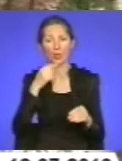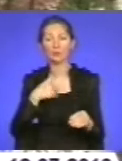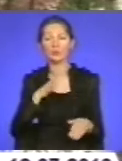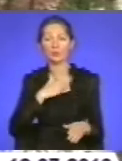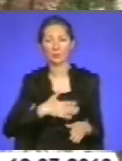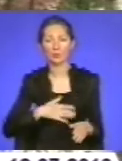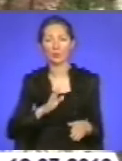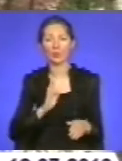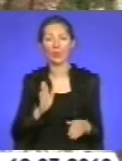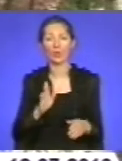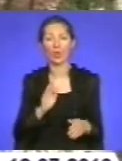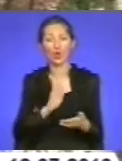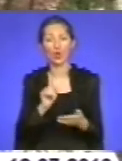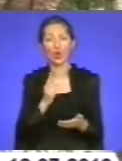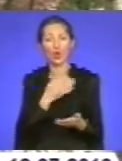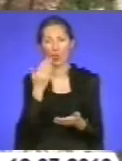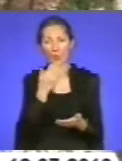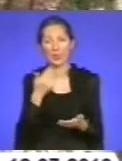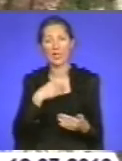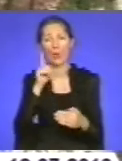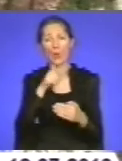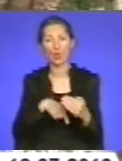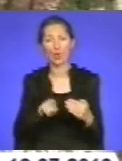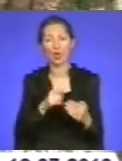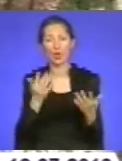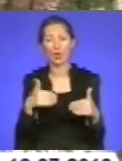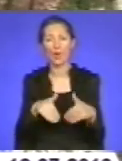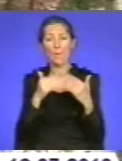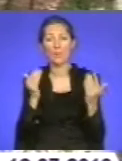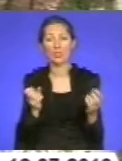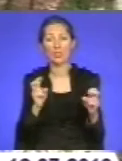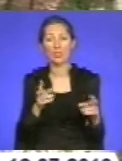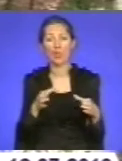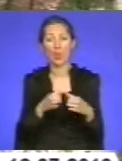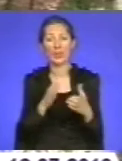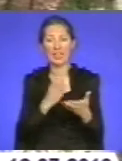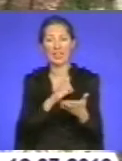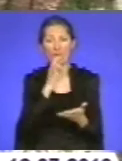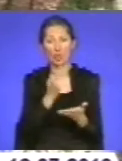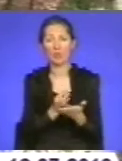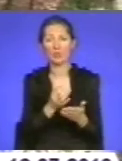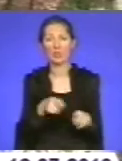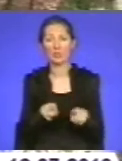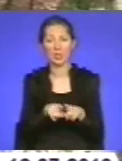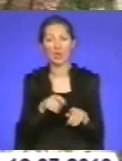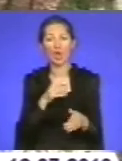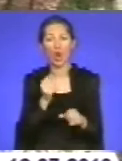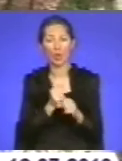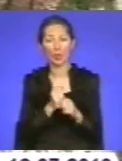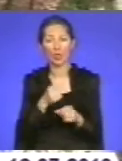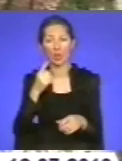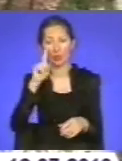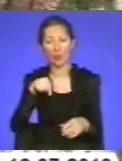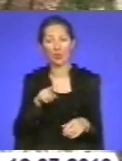їм було про що доповісти. І я переконаний, що вже в більшості членів команди є досвід цієї роботи. І знаю, що впевнений в